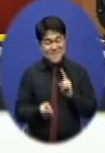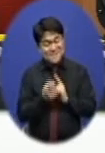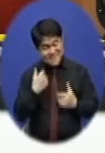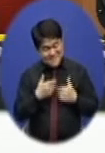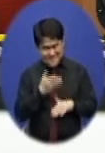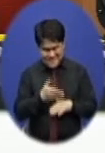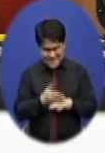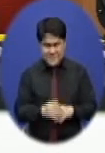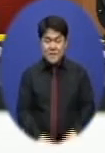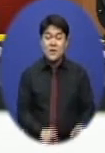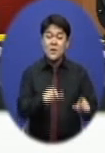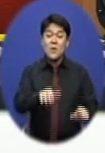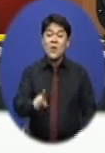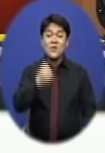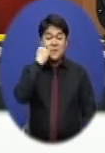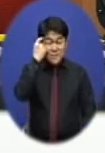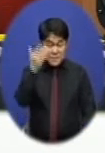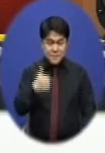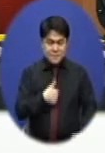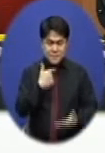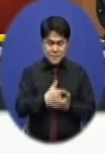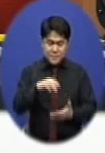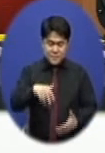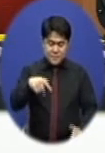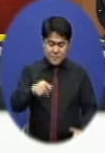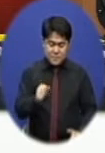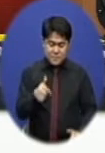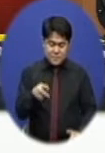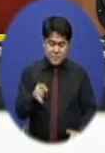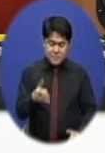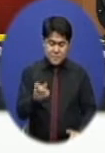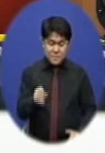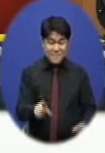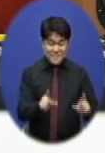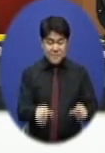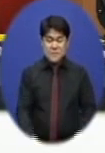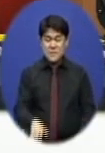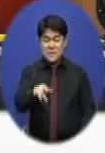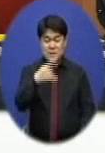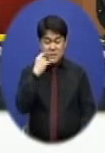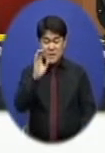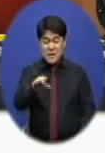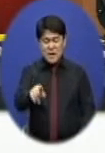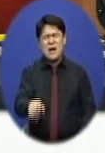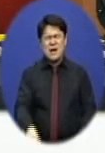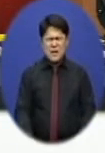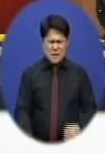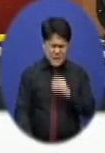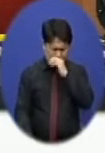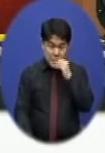감사합니다. 어디 사시는 누구신가요? 노원구 중계동이야. 이효정 씨, 아우 배우려고 너무 그냥 했는데. 아,